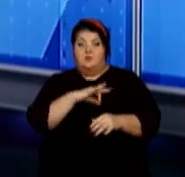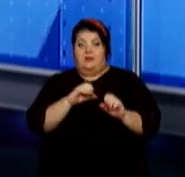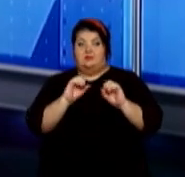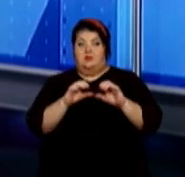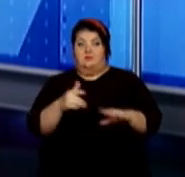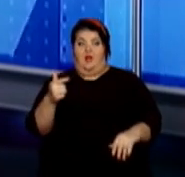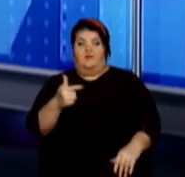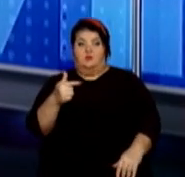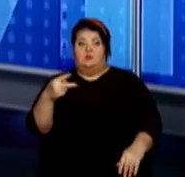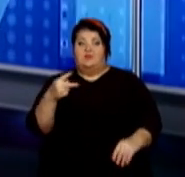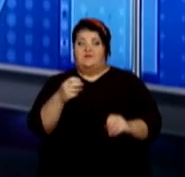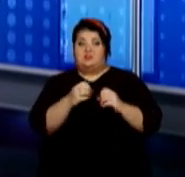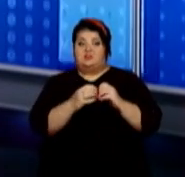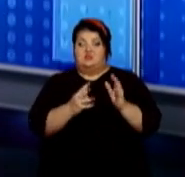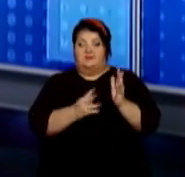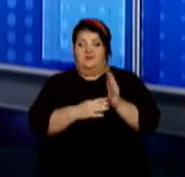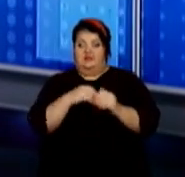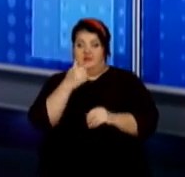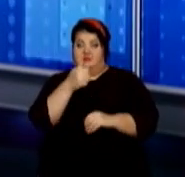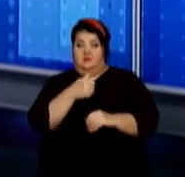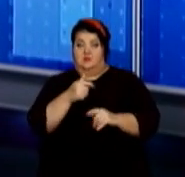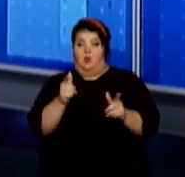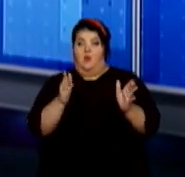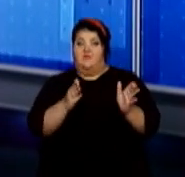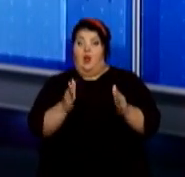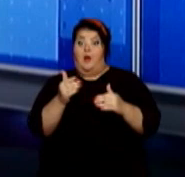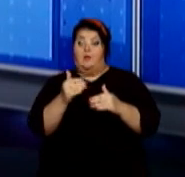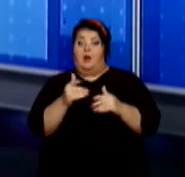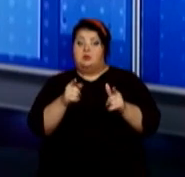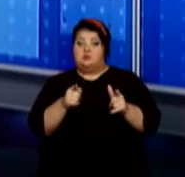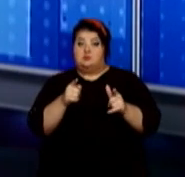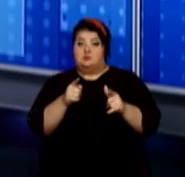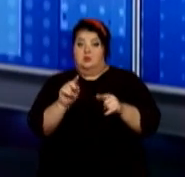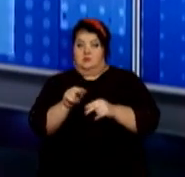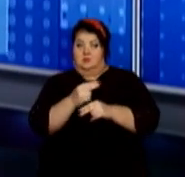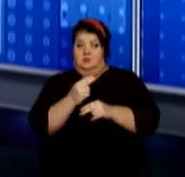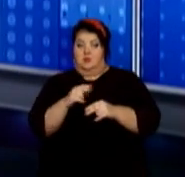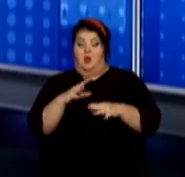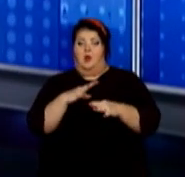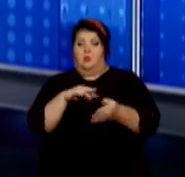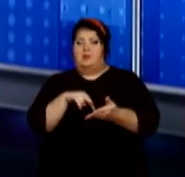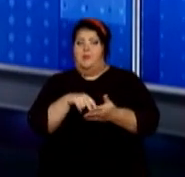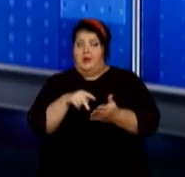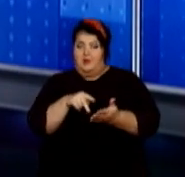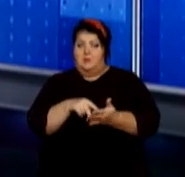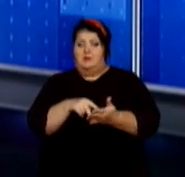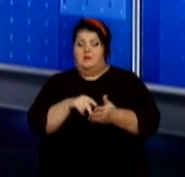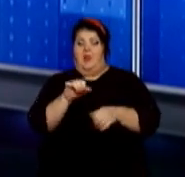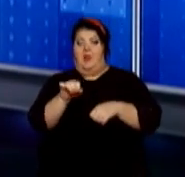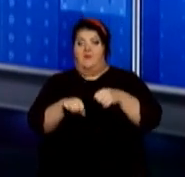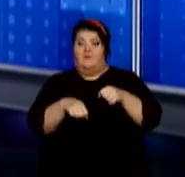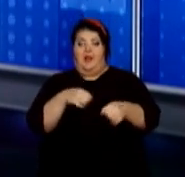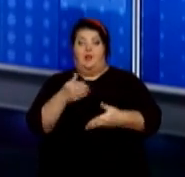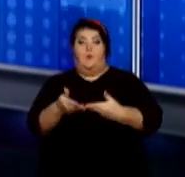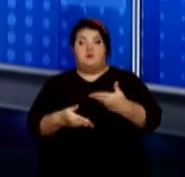грудні 2019 року. В рамках цієї вулиці були передбачені велопішохідні